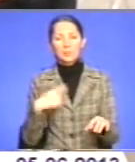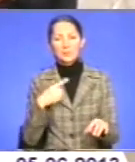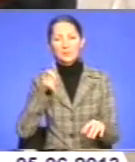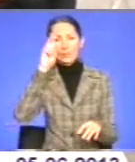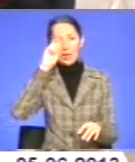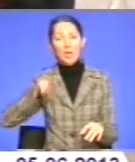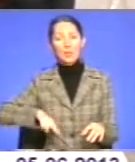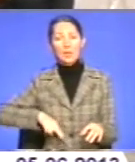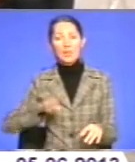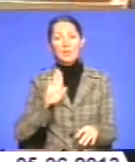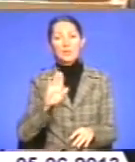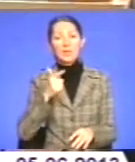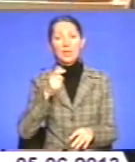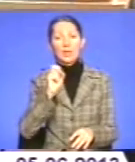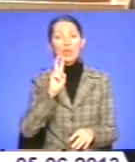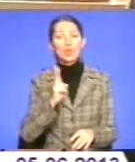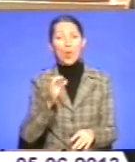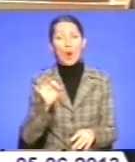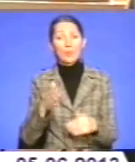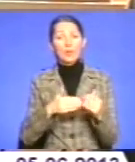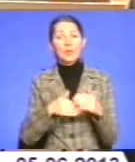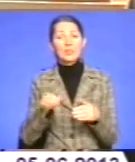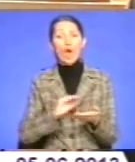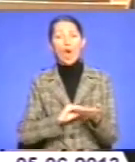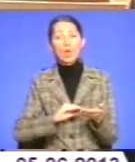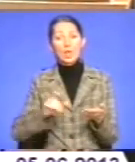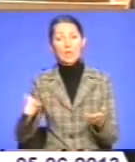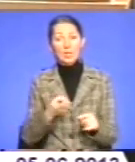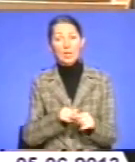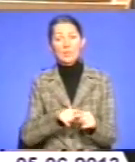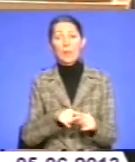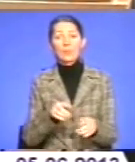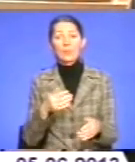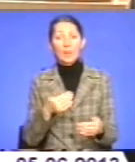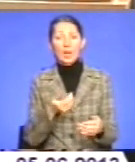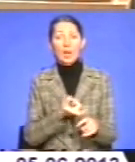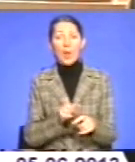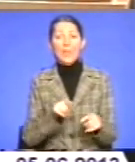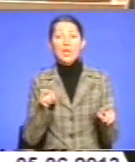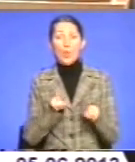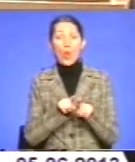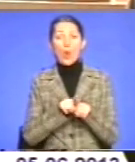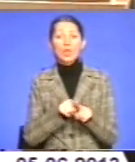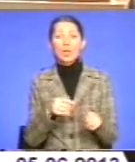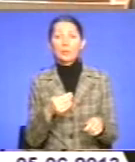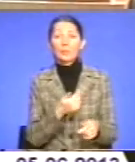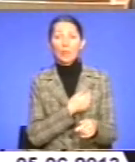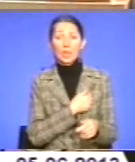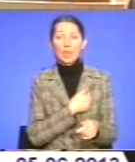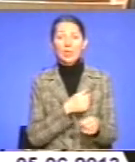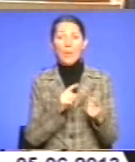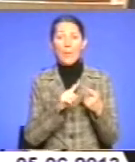адміністрації Василь Гецько. Професія журналіста – це більше похоже на покликання. І навіть перша або друга